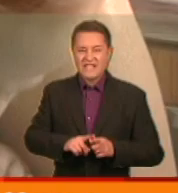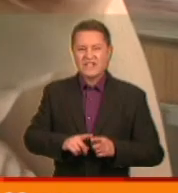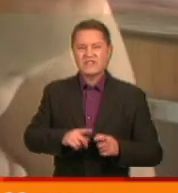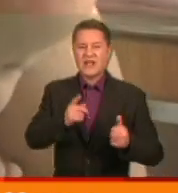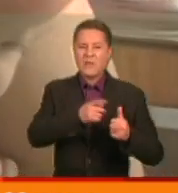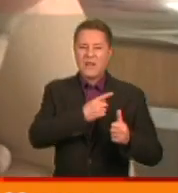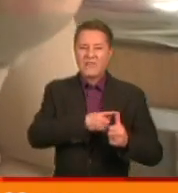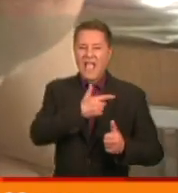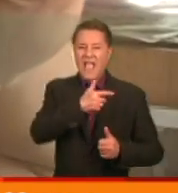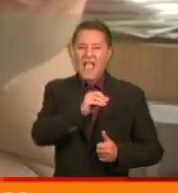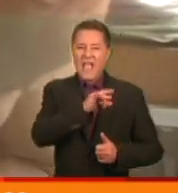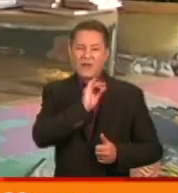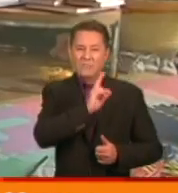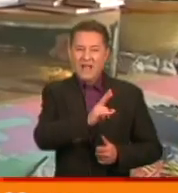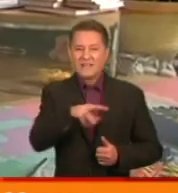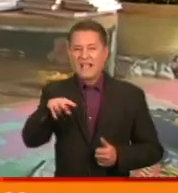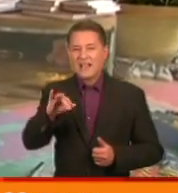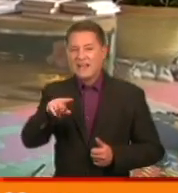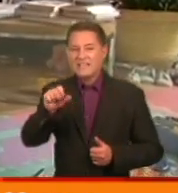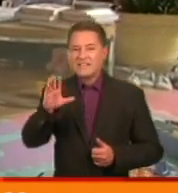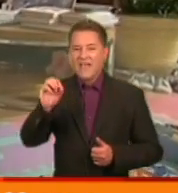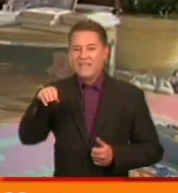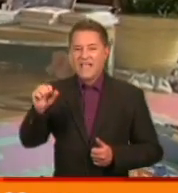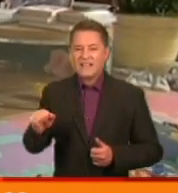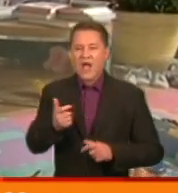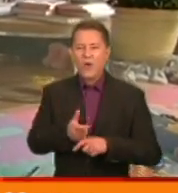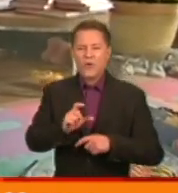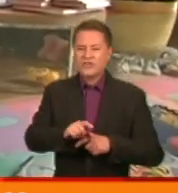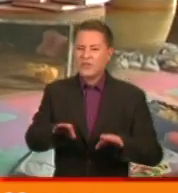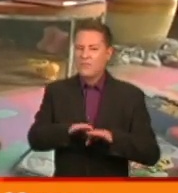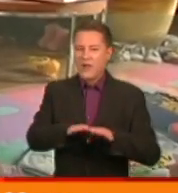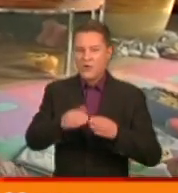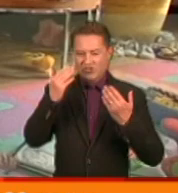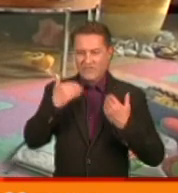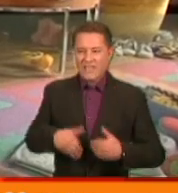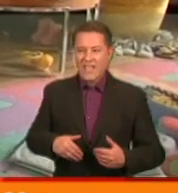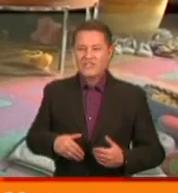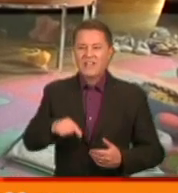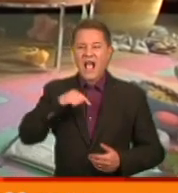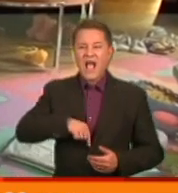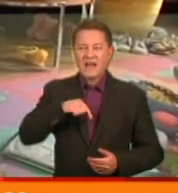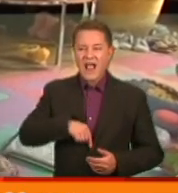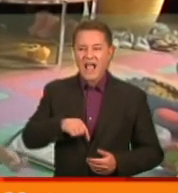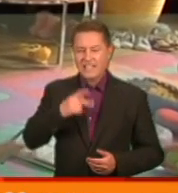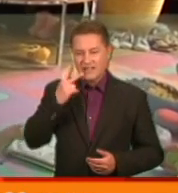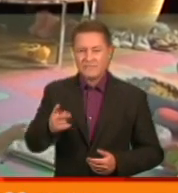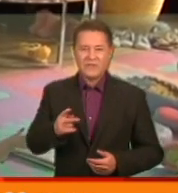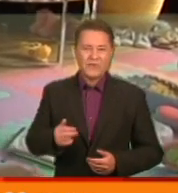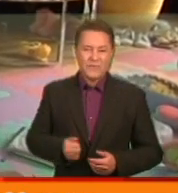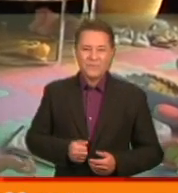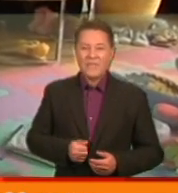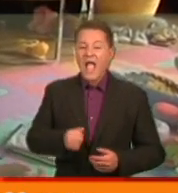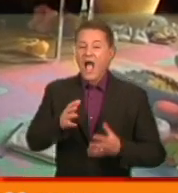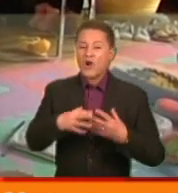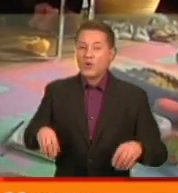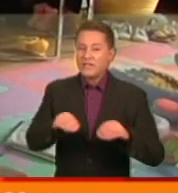іменами Герман і Лисавета. Герман дуже на Жору схожий внешній, темперамент і взагалі і характер, я вже смотрю. Родині б зараз не